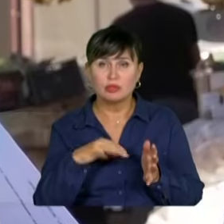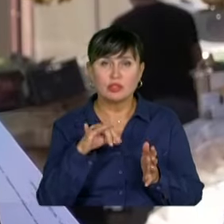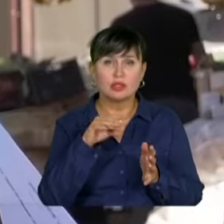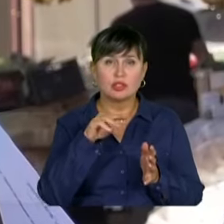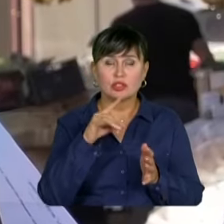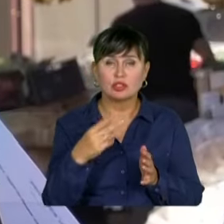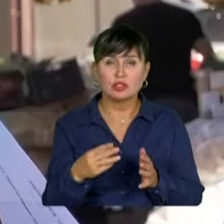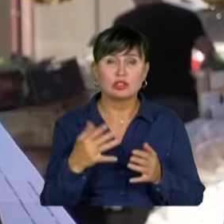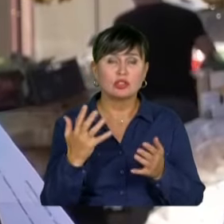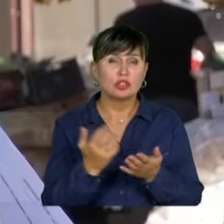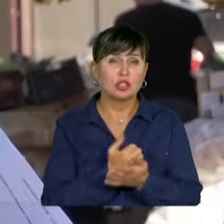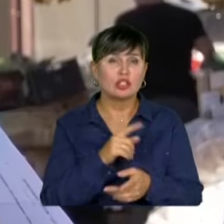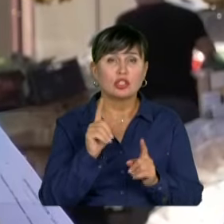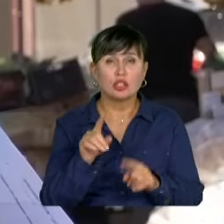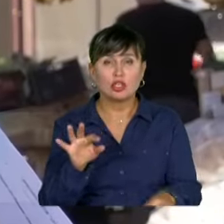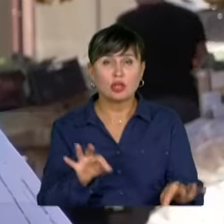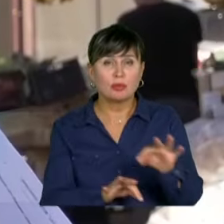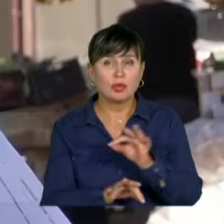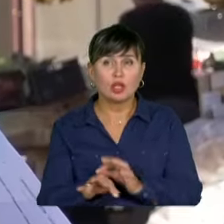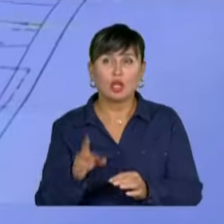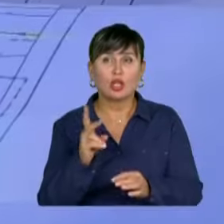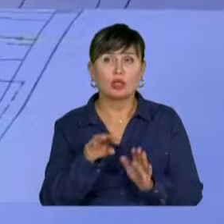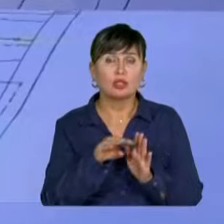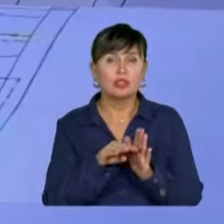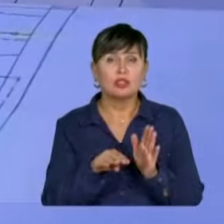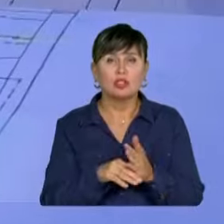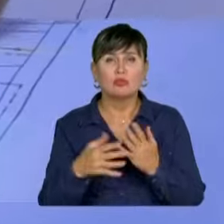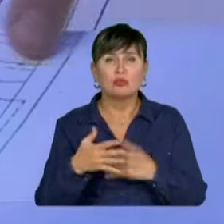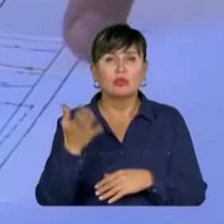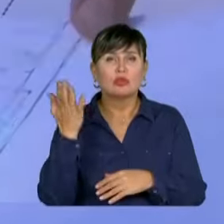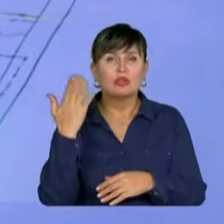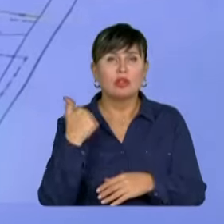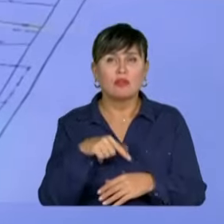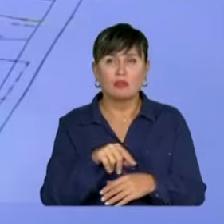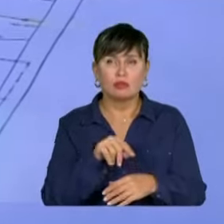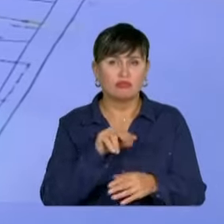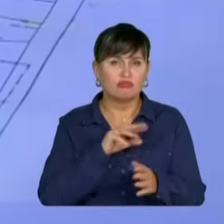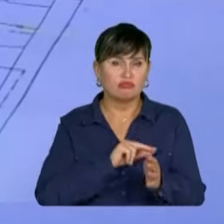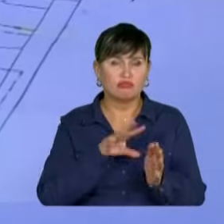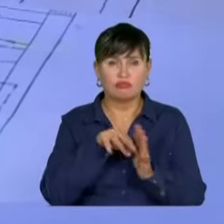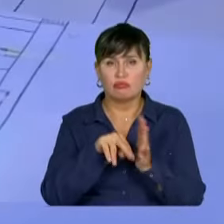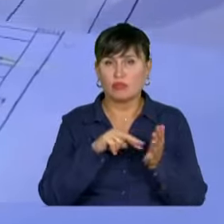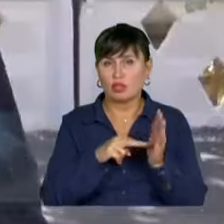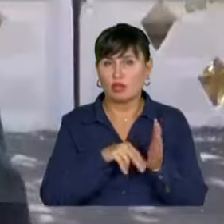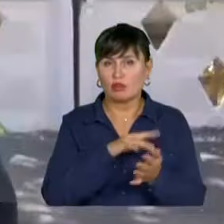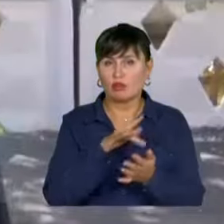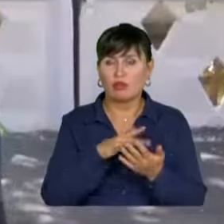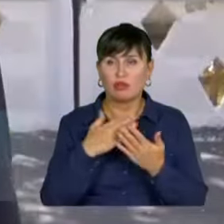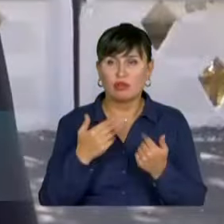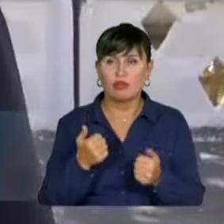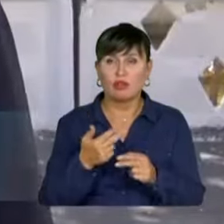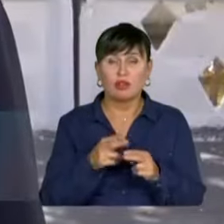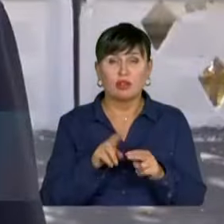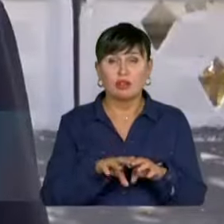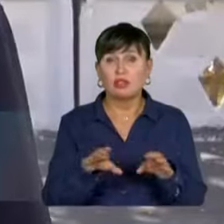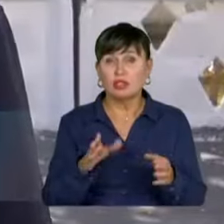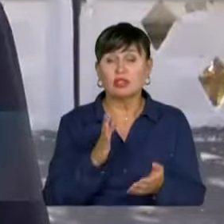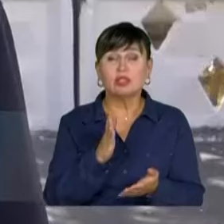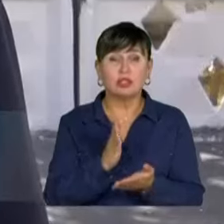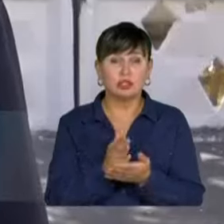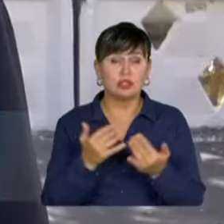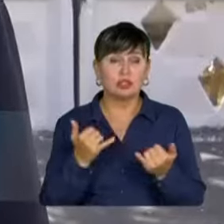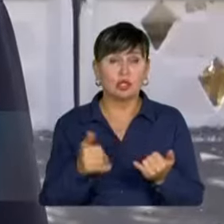местные. Нашли даже ее проектировщика, но система уже давно не числится и не входит в план города. Этот канал, он есть сейчас, и